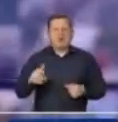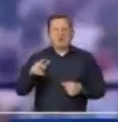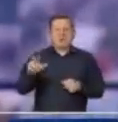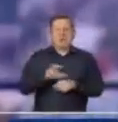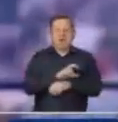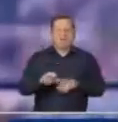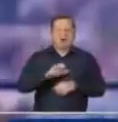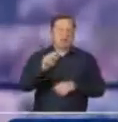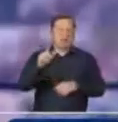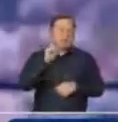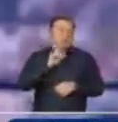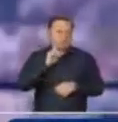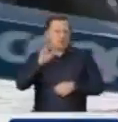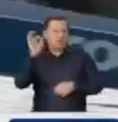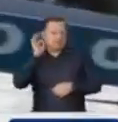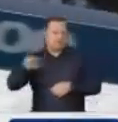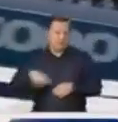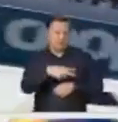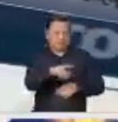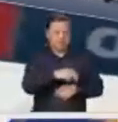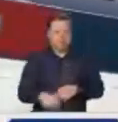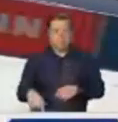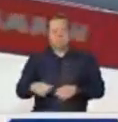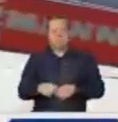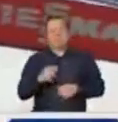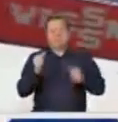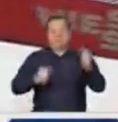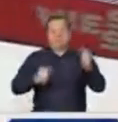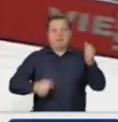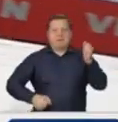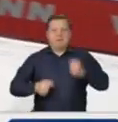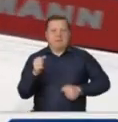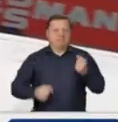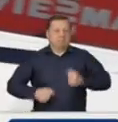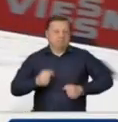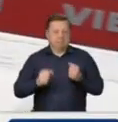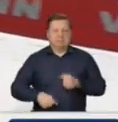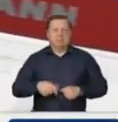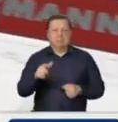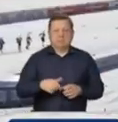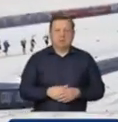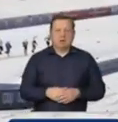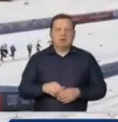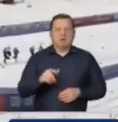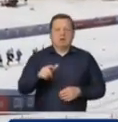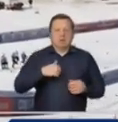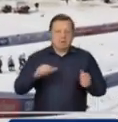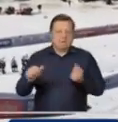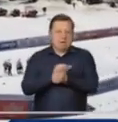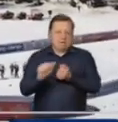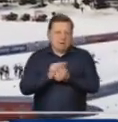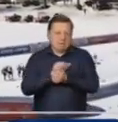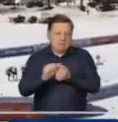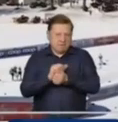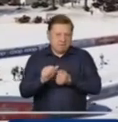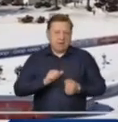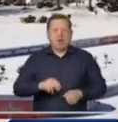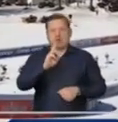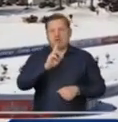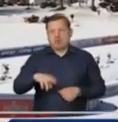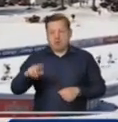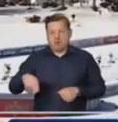kobiet i mężczyzn. Szwedko Jonna Sundling wygrała bieg z ponad dwusekundową przewagą. Zaciętą walkę o srebro stoczyła Norweszka